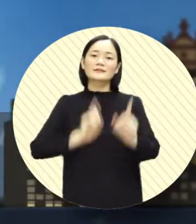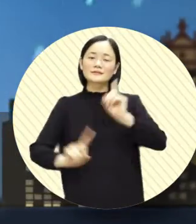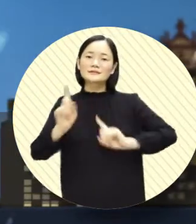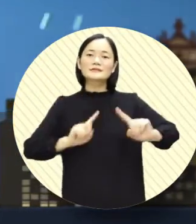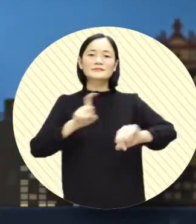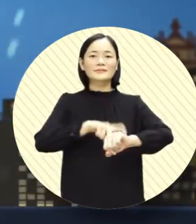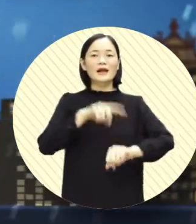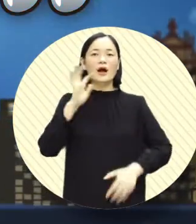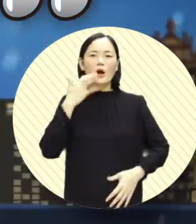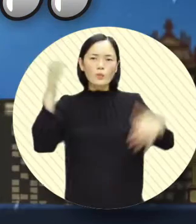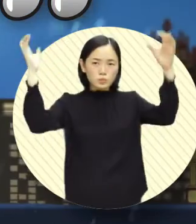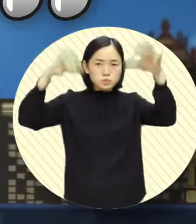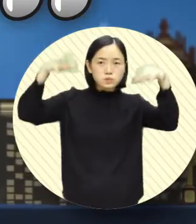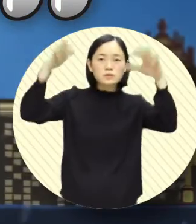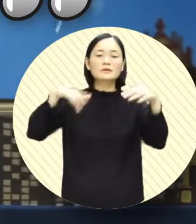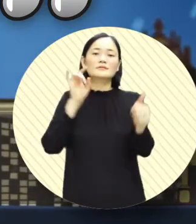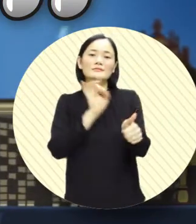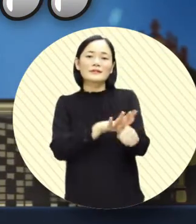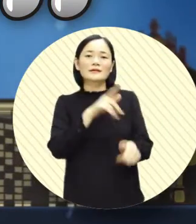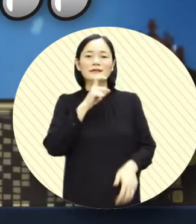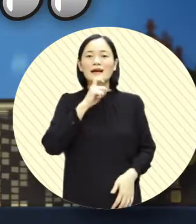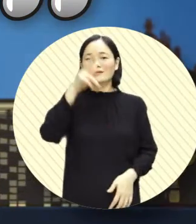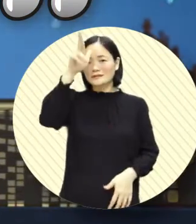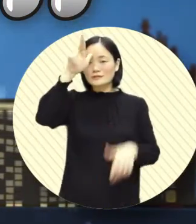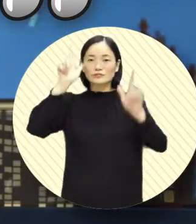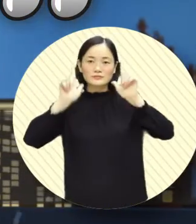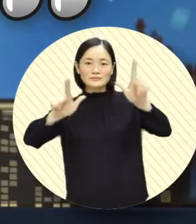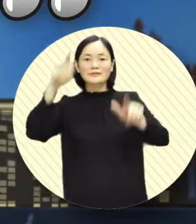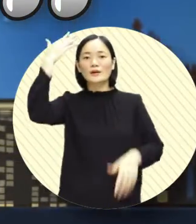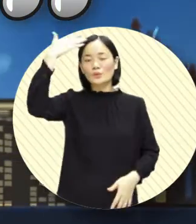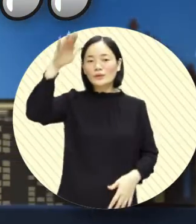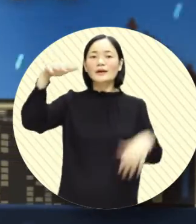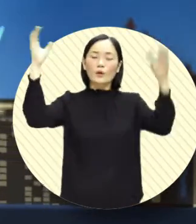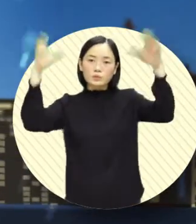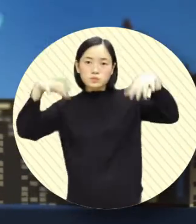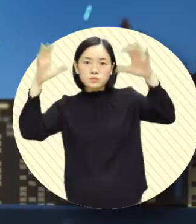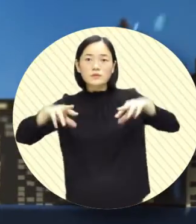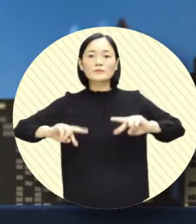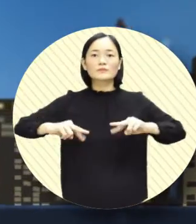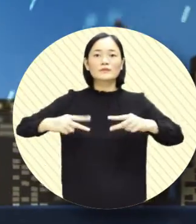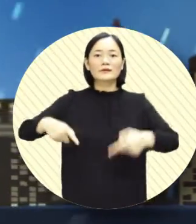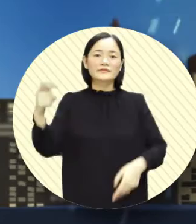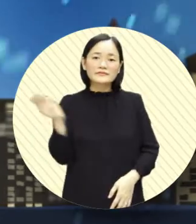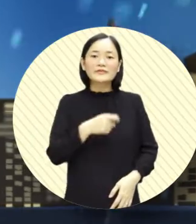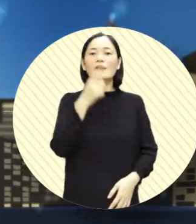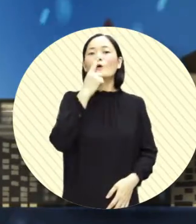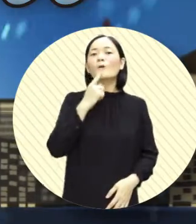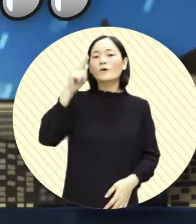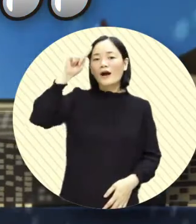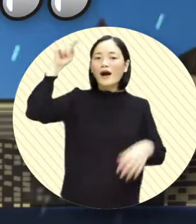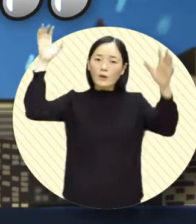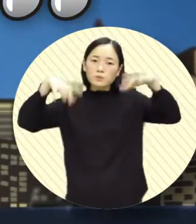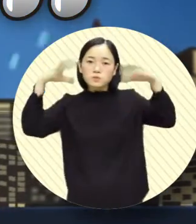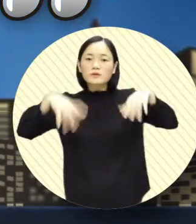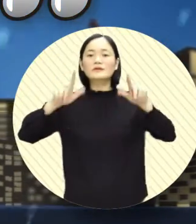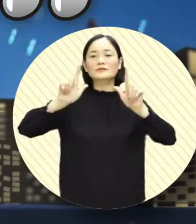在任何时段，澳门都有机会受大雨影响而发出暴雨警告信号。由于暴雨的发展可以很迅速，红色